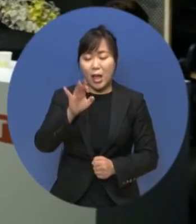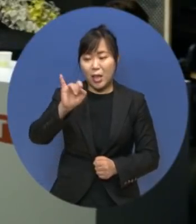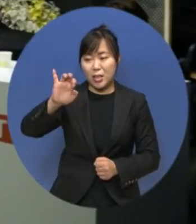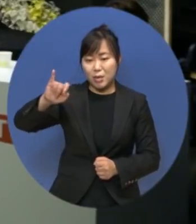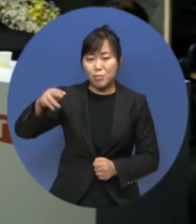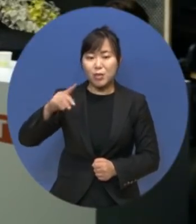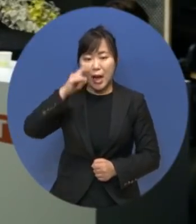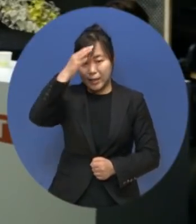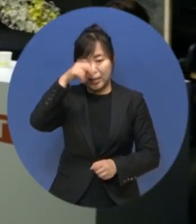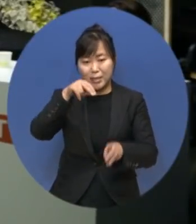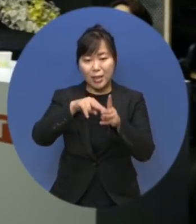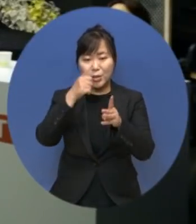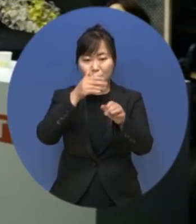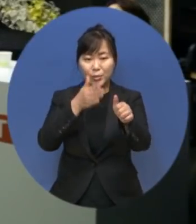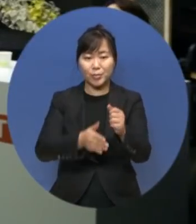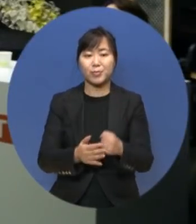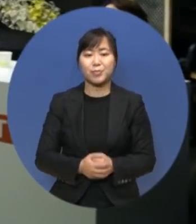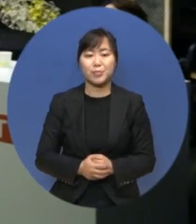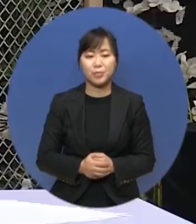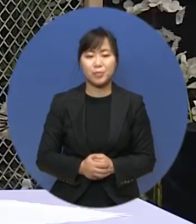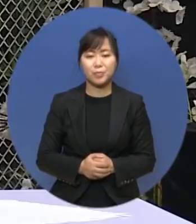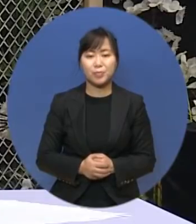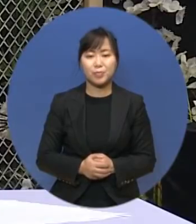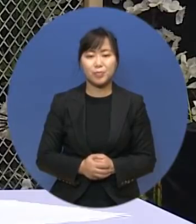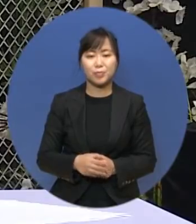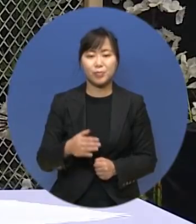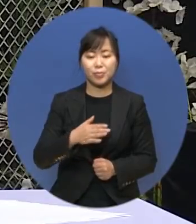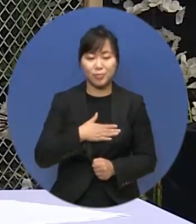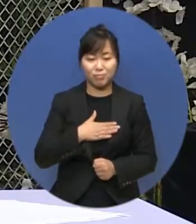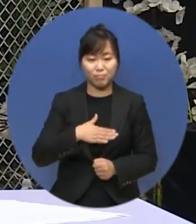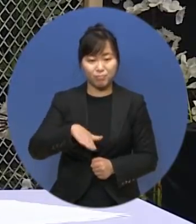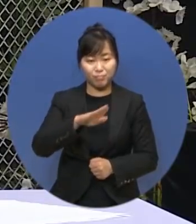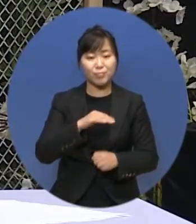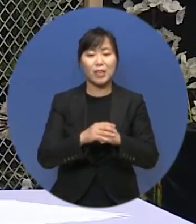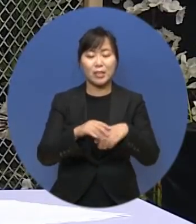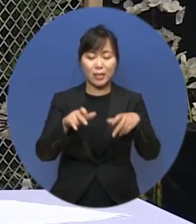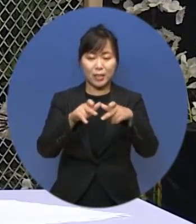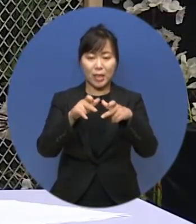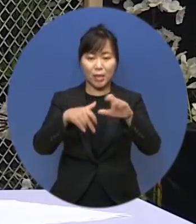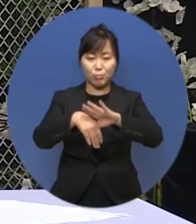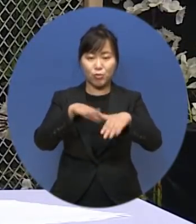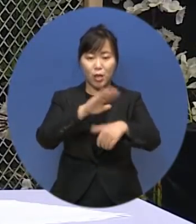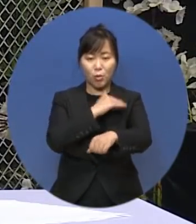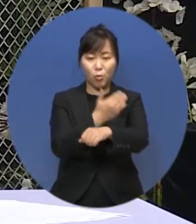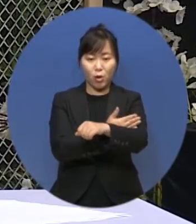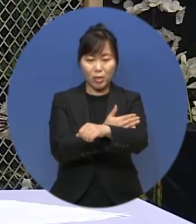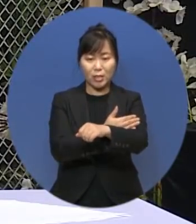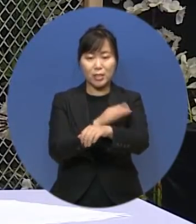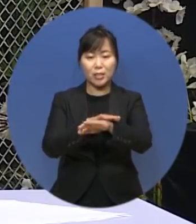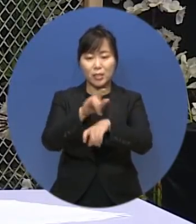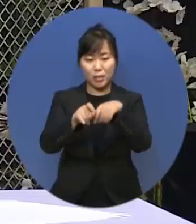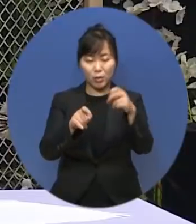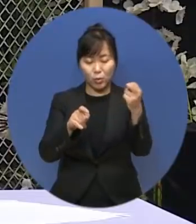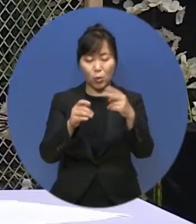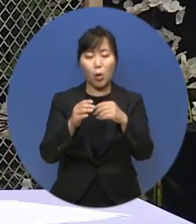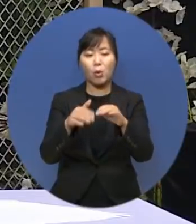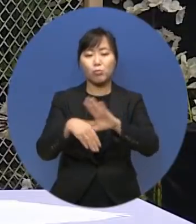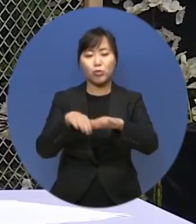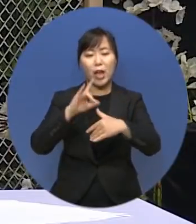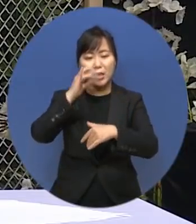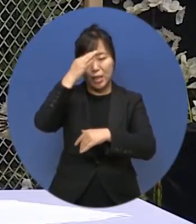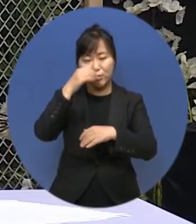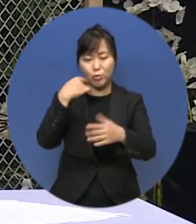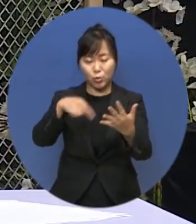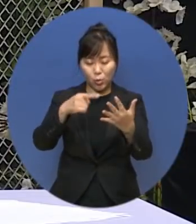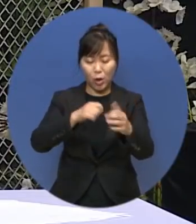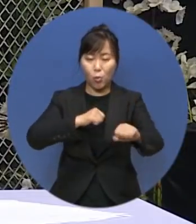센터 소개 부탁드리겠습니다. 예, 에이블 아트 센터는 장애인 문화 권리 실현 및 문화예술